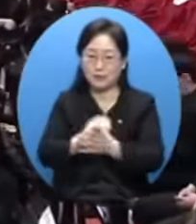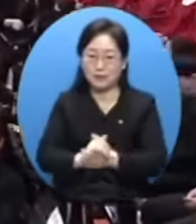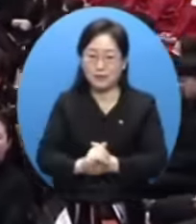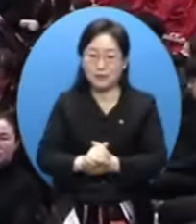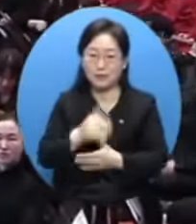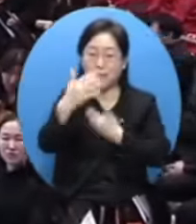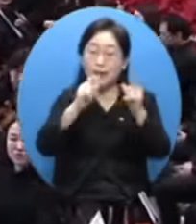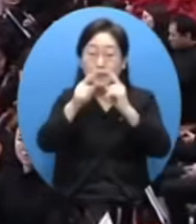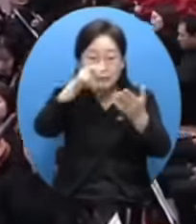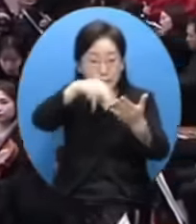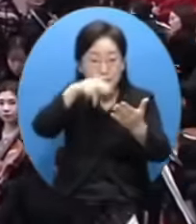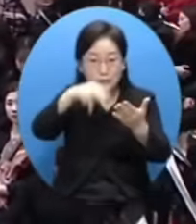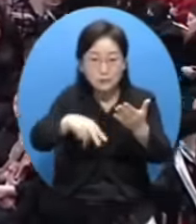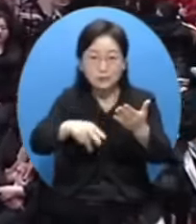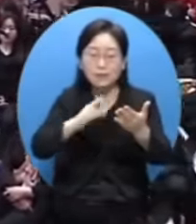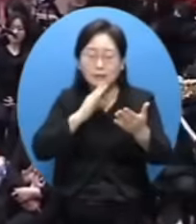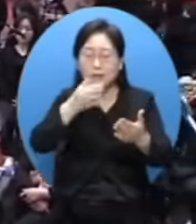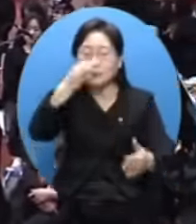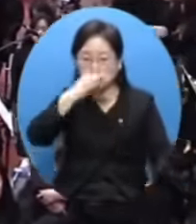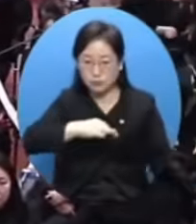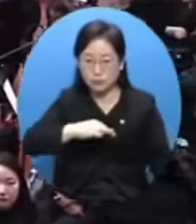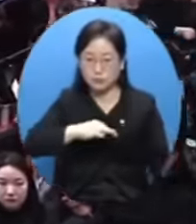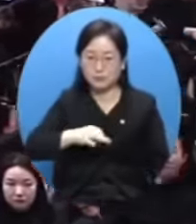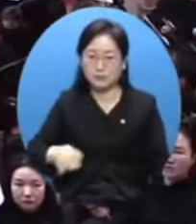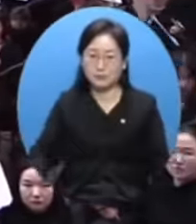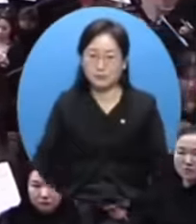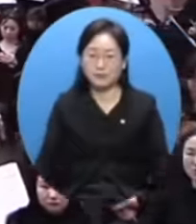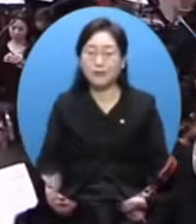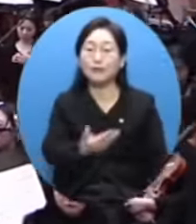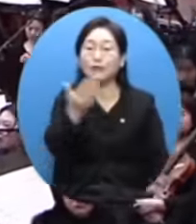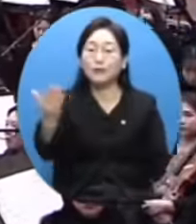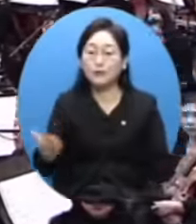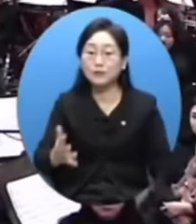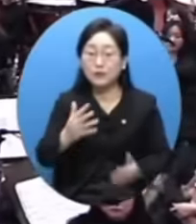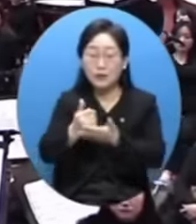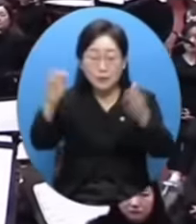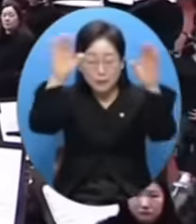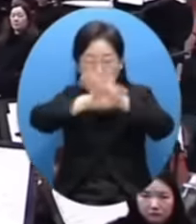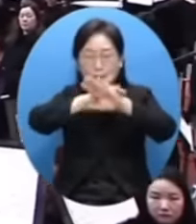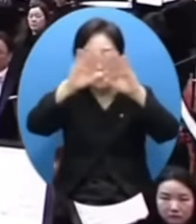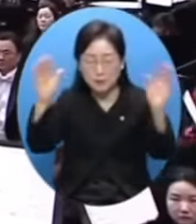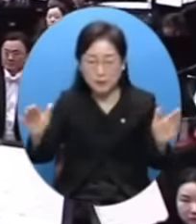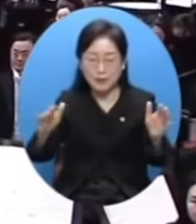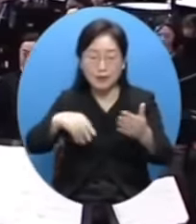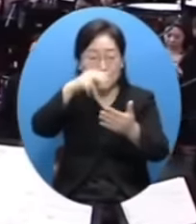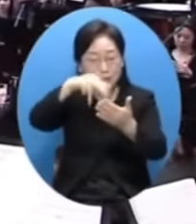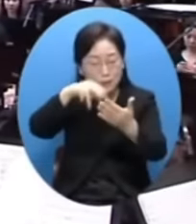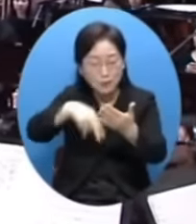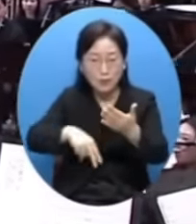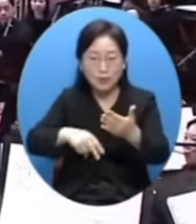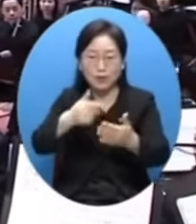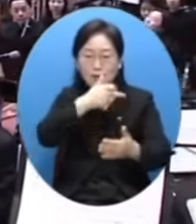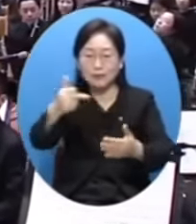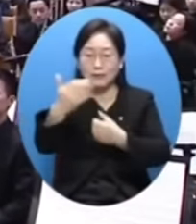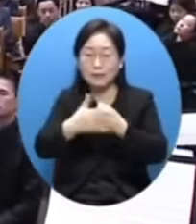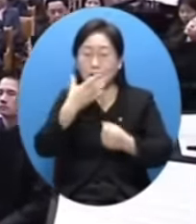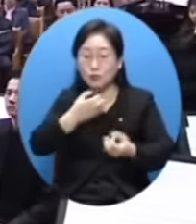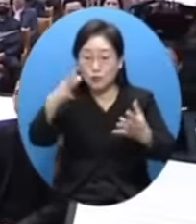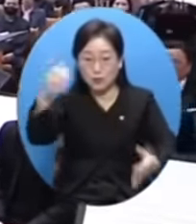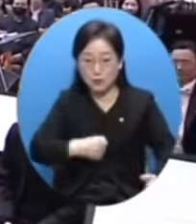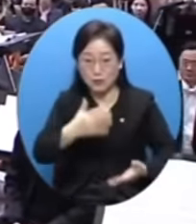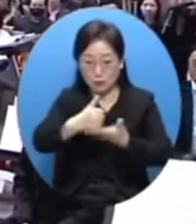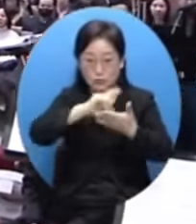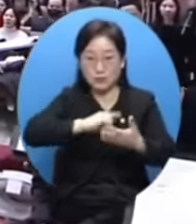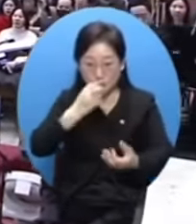말씀 묵상하는서 이렇게 우리에게 유를 가다 주는 것입니다 여러분 주하라 말씀을 묵상에서 하나님의 큰 은혜와 축복 가운데 들어가는 여러분보다 되기를 주